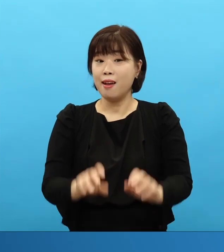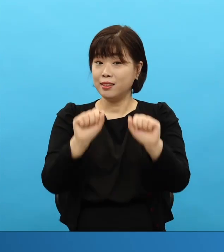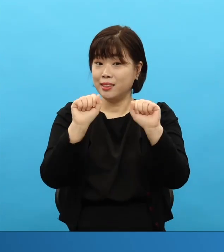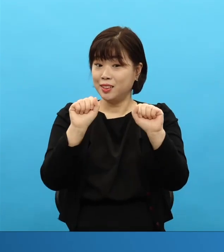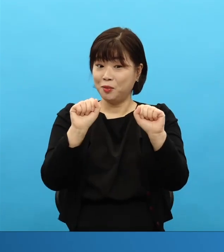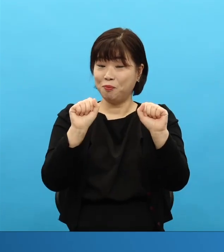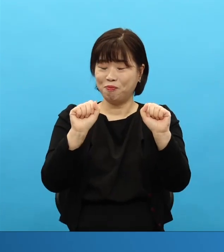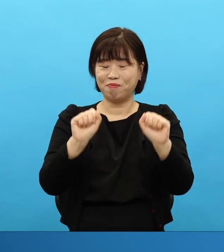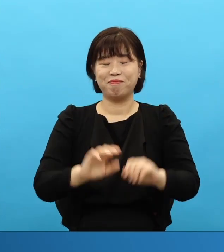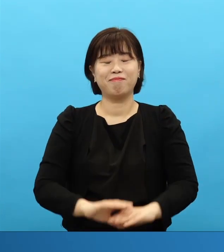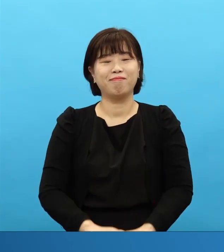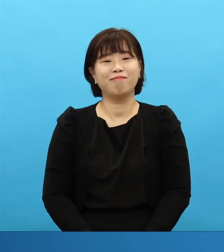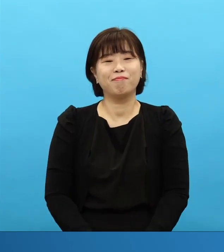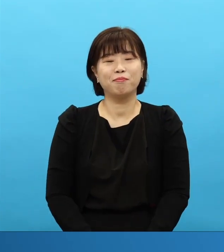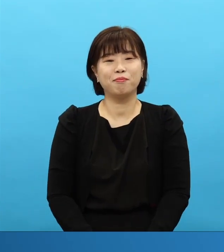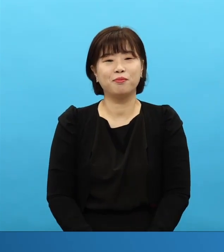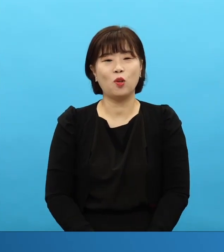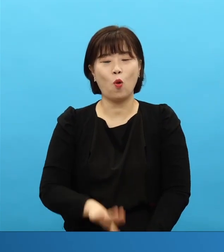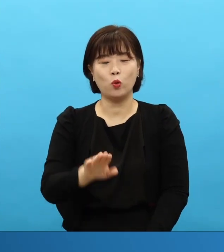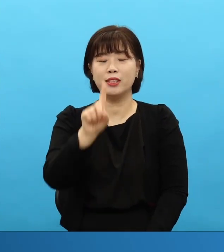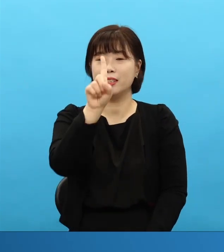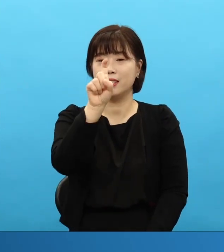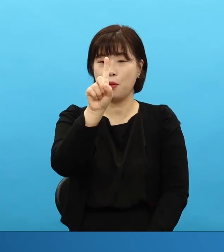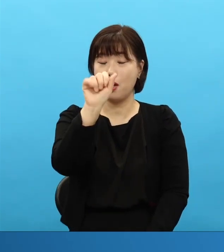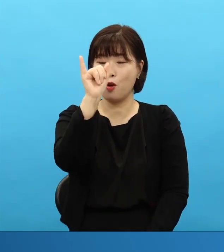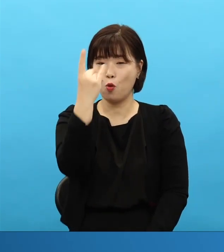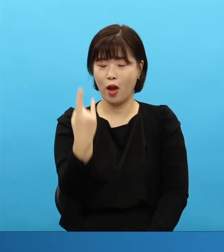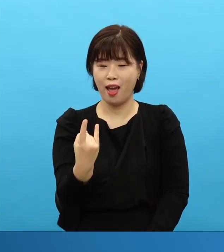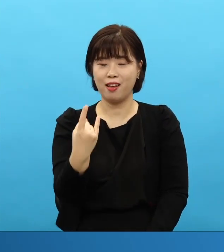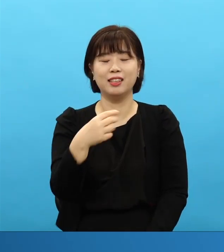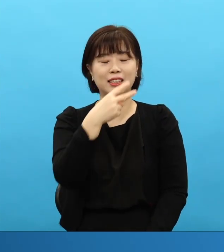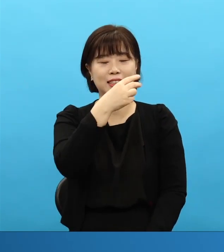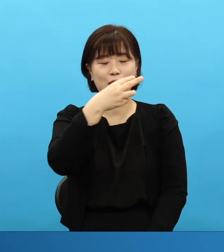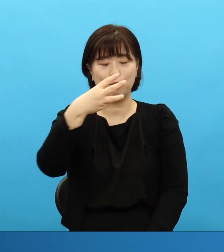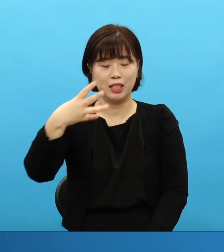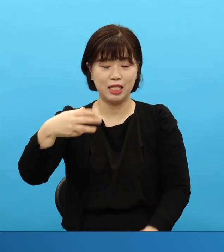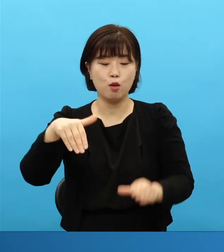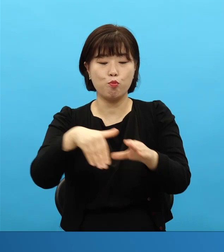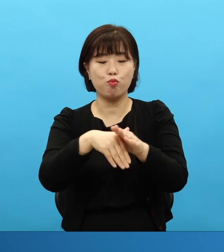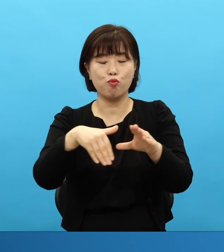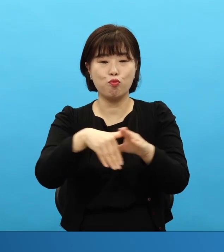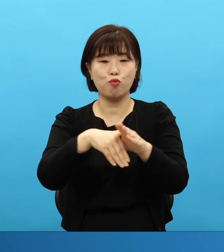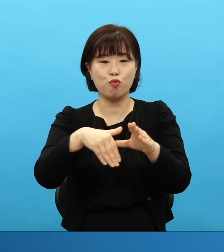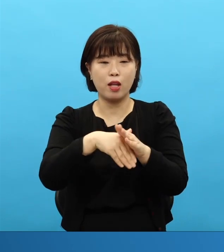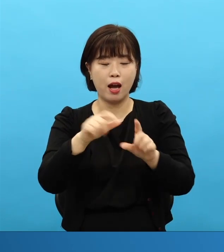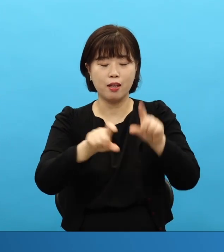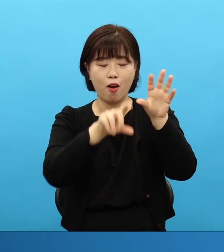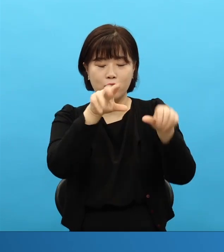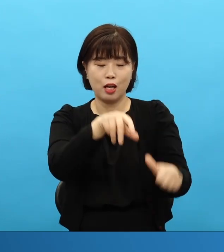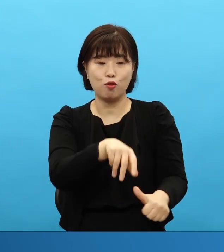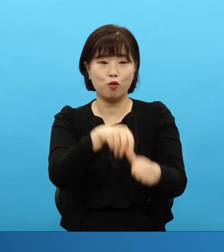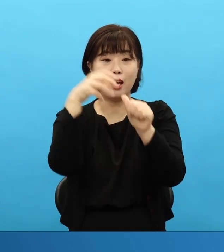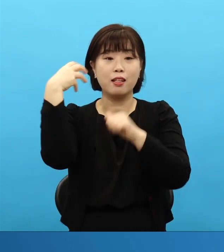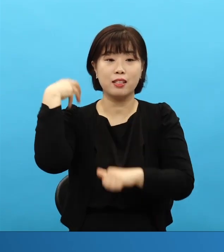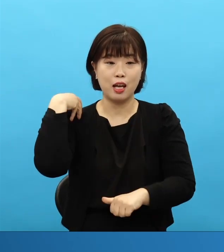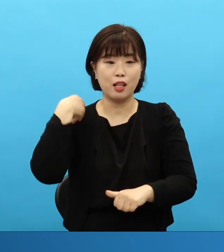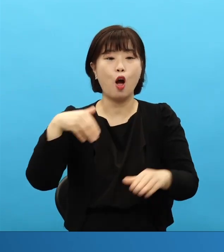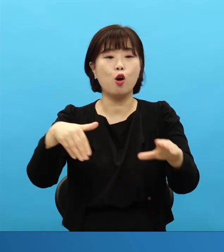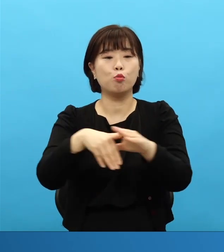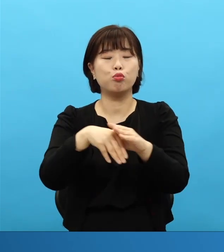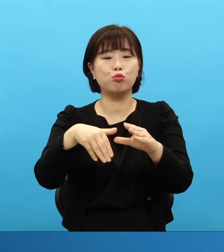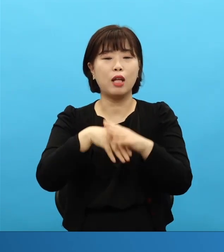안녕하세요. 랩넌트 망대입니다. 오늘은 제11회 237 문화 현장을 살릴 문화 선교사가 출정하는 중요한